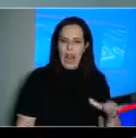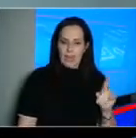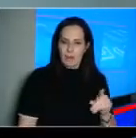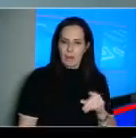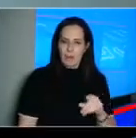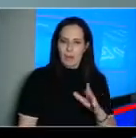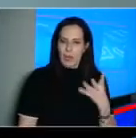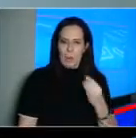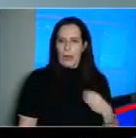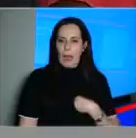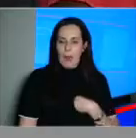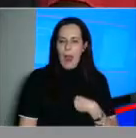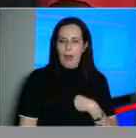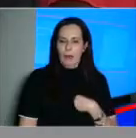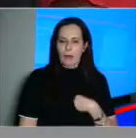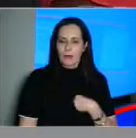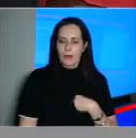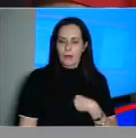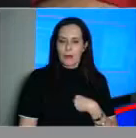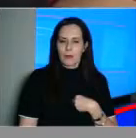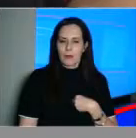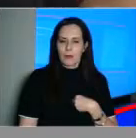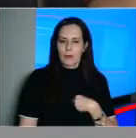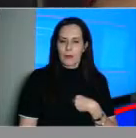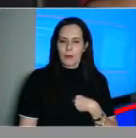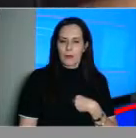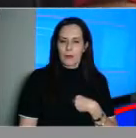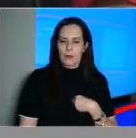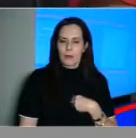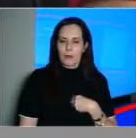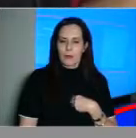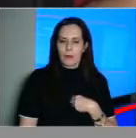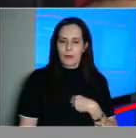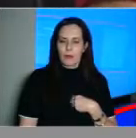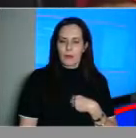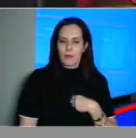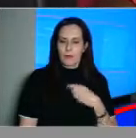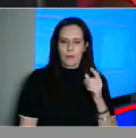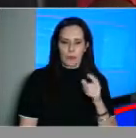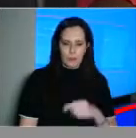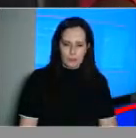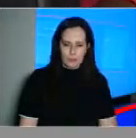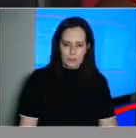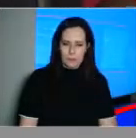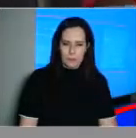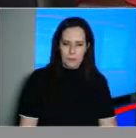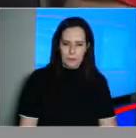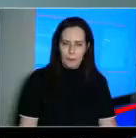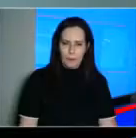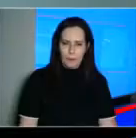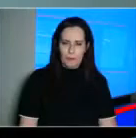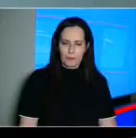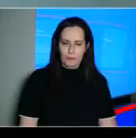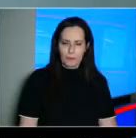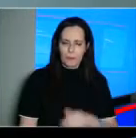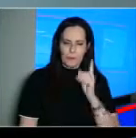זה מלאה חמלה. כן, אבל השאלה... מי מלא חמלה? אבל השאלה... לא, אני חייבת לומר משהו חשוב. אולי לא בא לידי ביטוי. אני